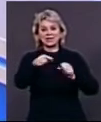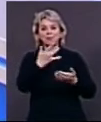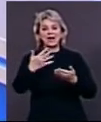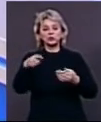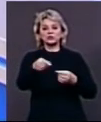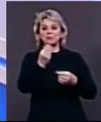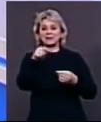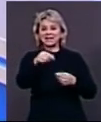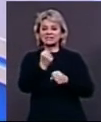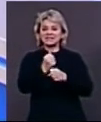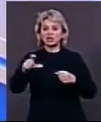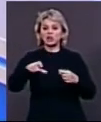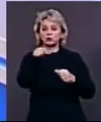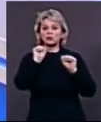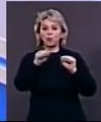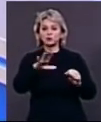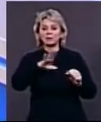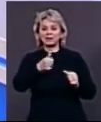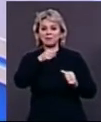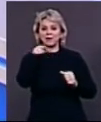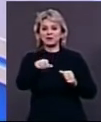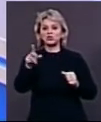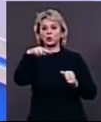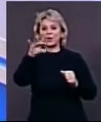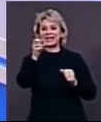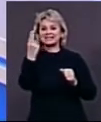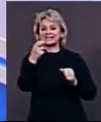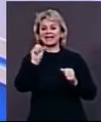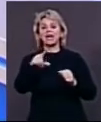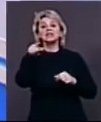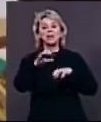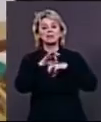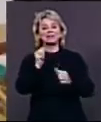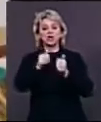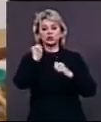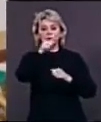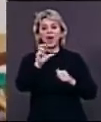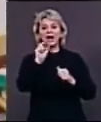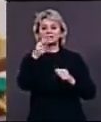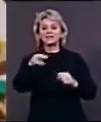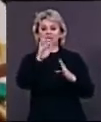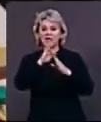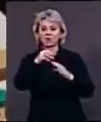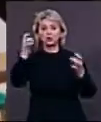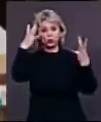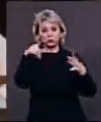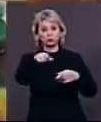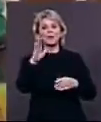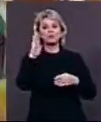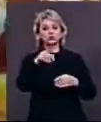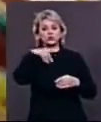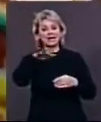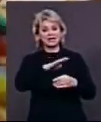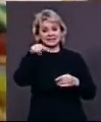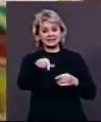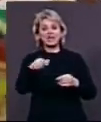продукты питания, сделанные на Дону, можно было попробовать в Донецке. Там провели ежегодную областную акцию «Экология и культура. Будущее